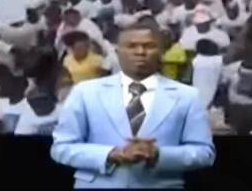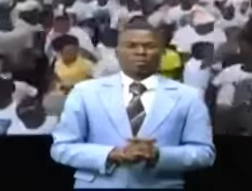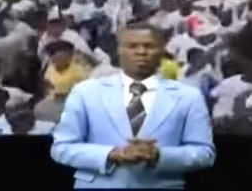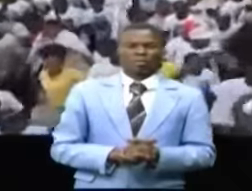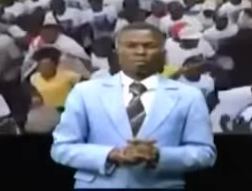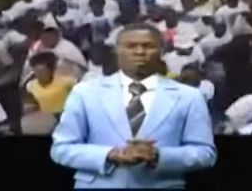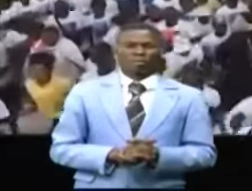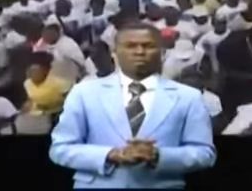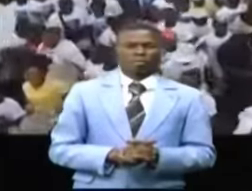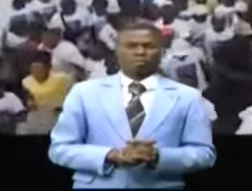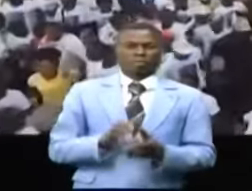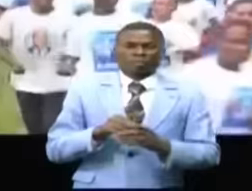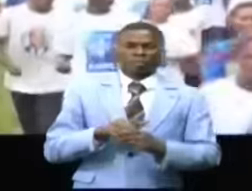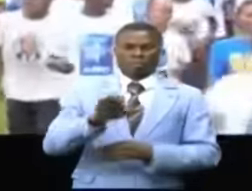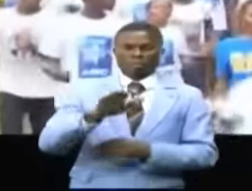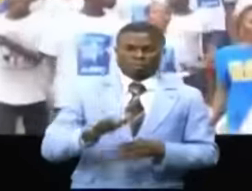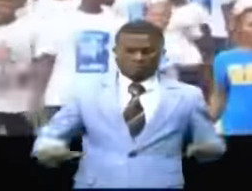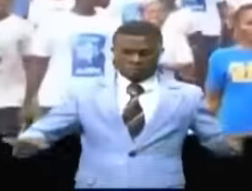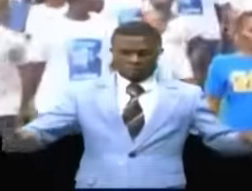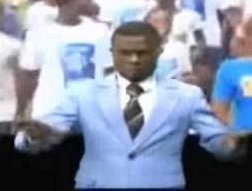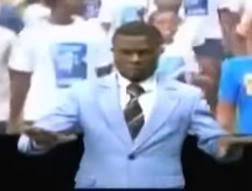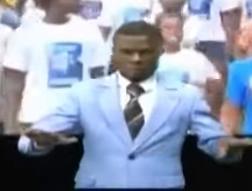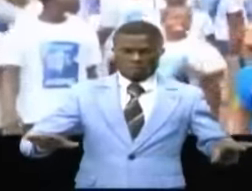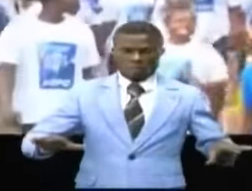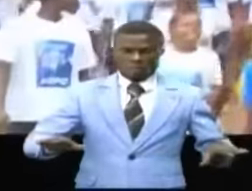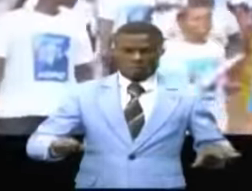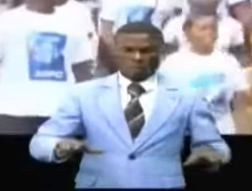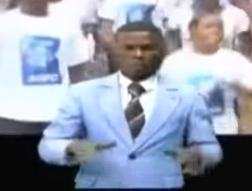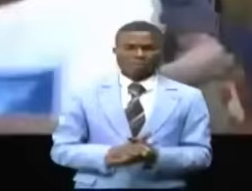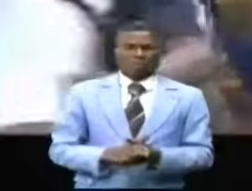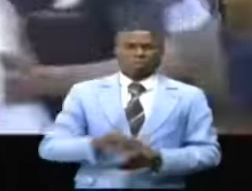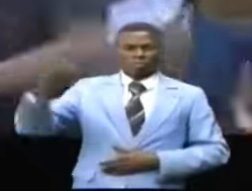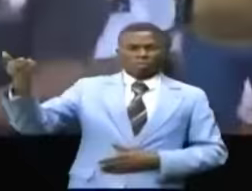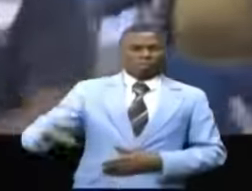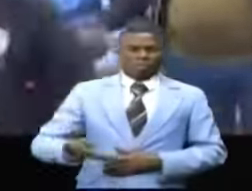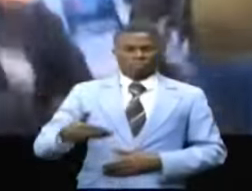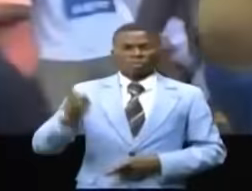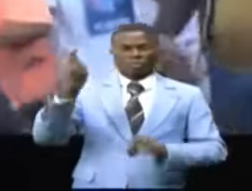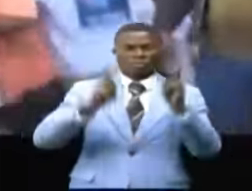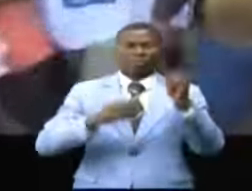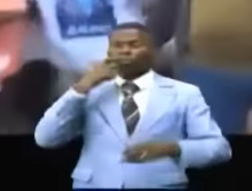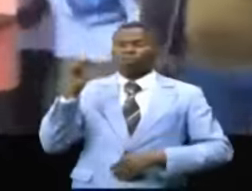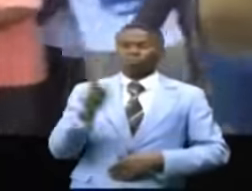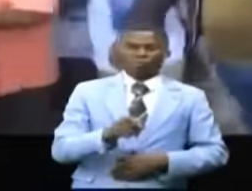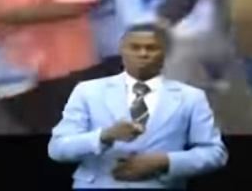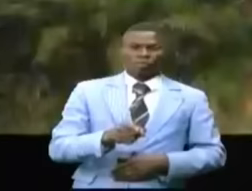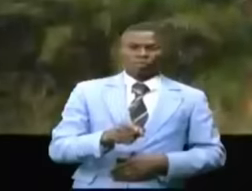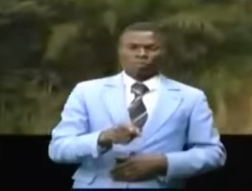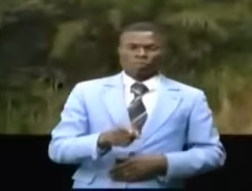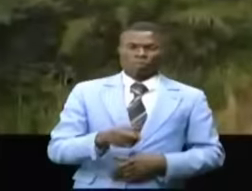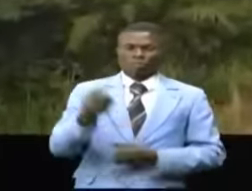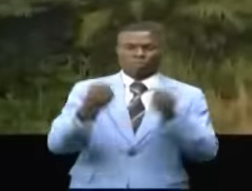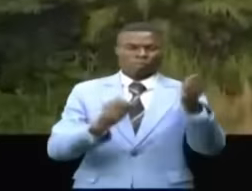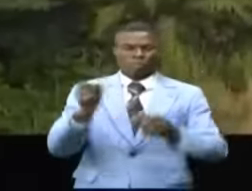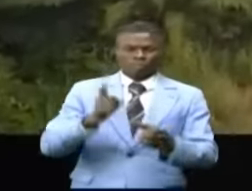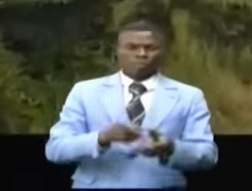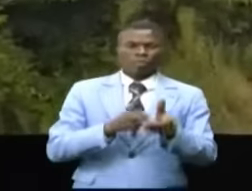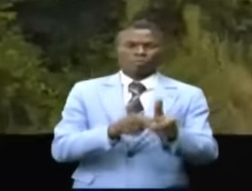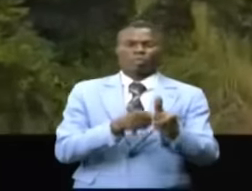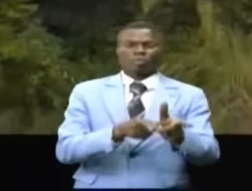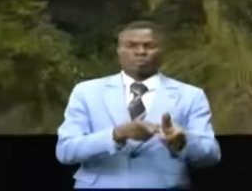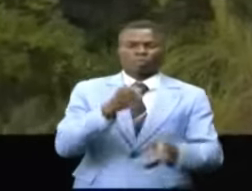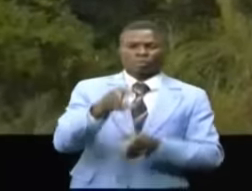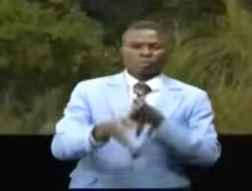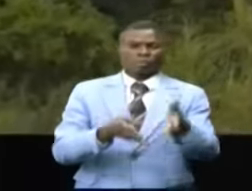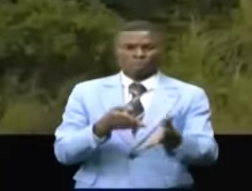À peine sorti de l'aéroport, une véritable procession lui a été imposée par la population qui voit en elle l'espoir de toute une